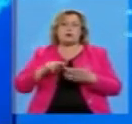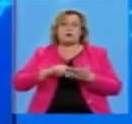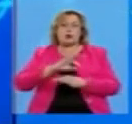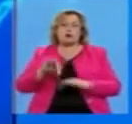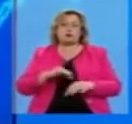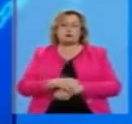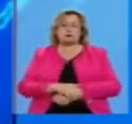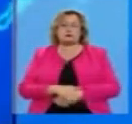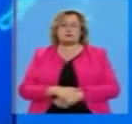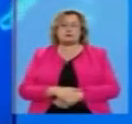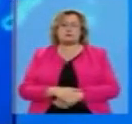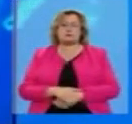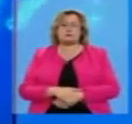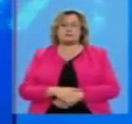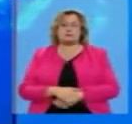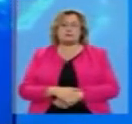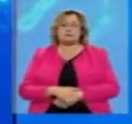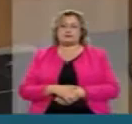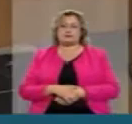бағдарлама қатысушылармен тілші тілдесті.